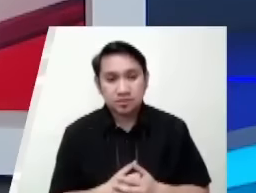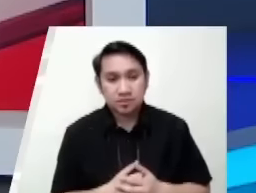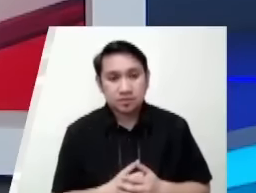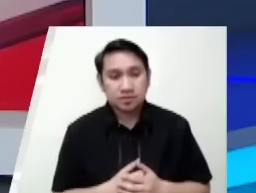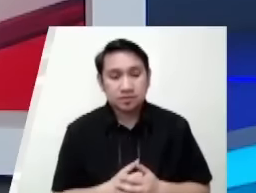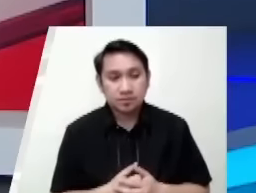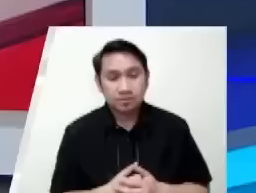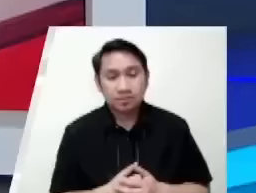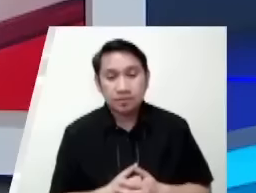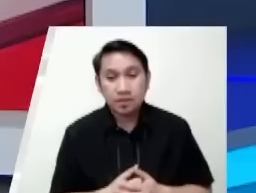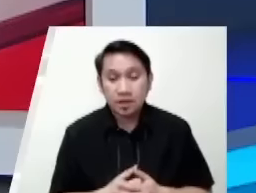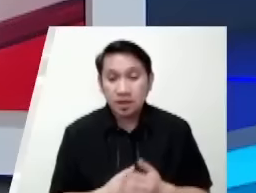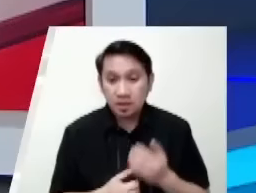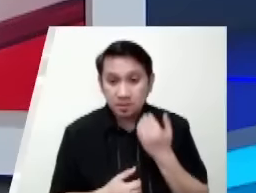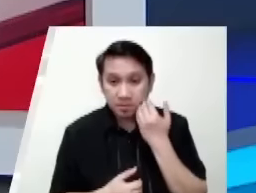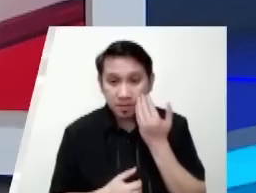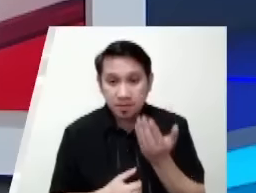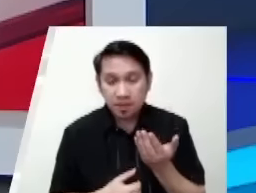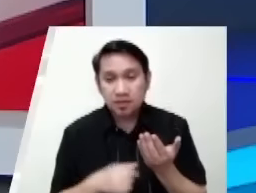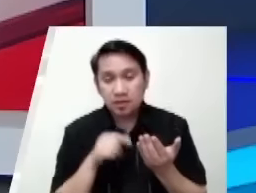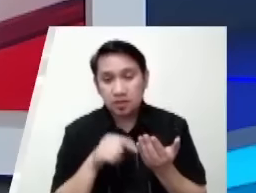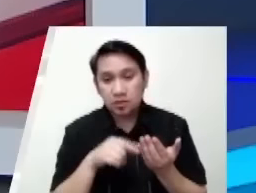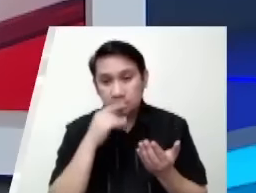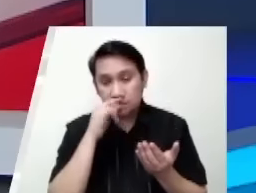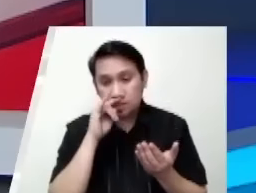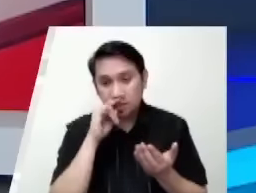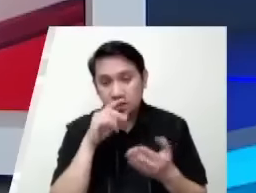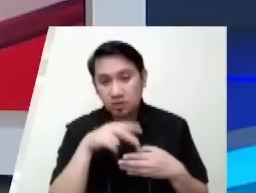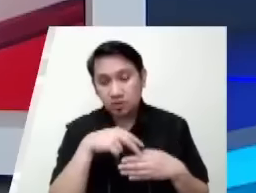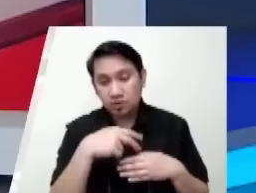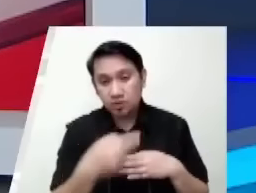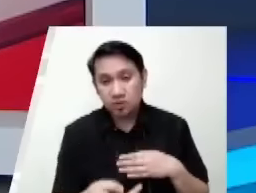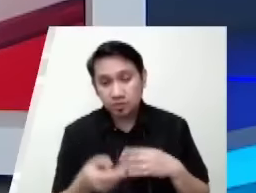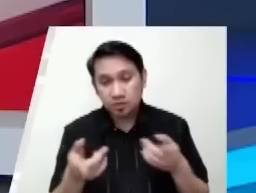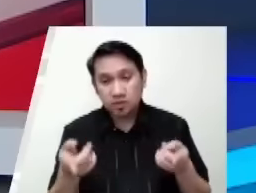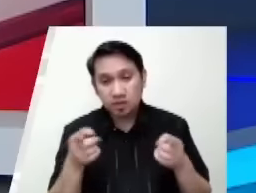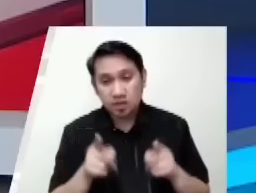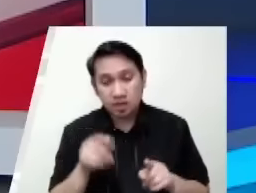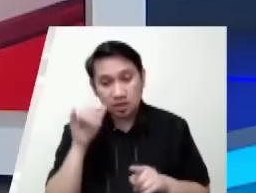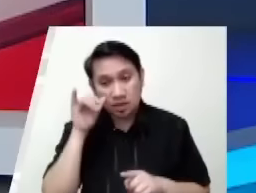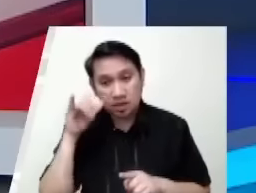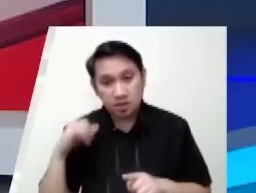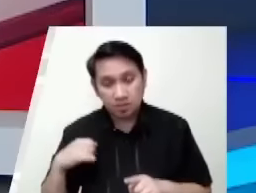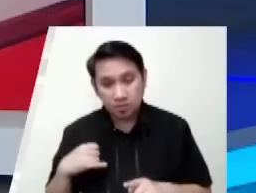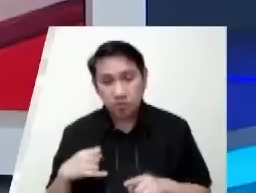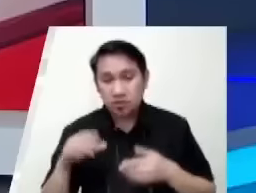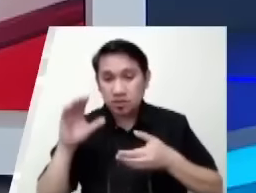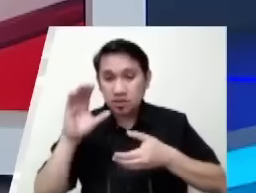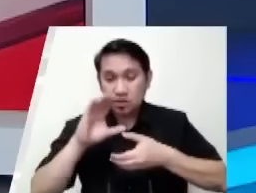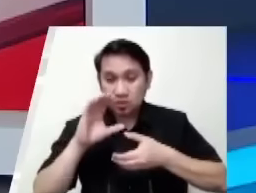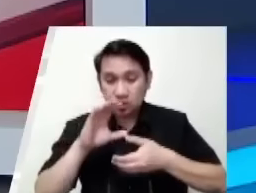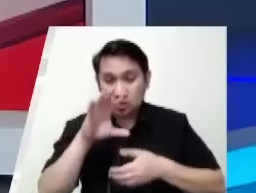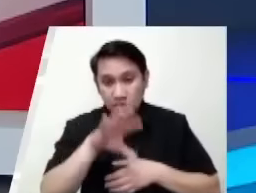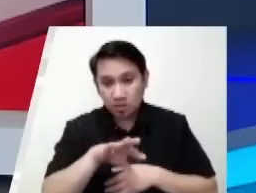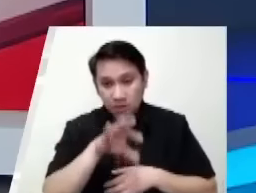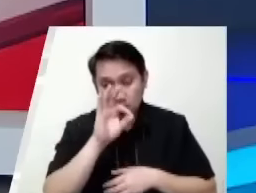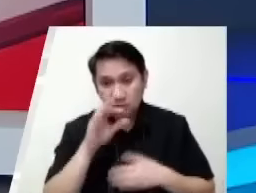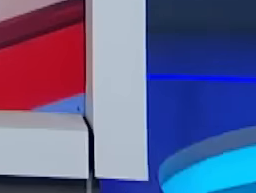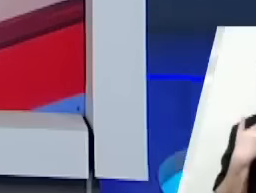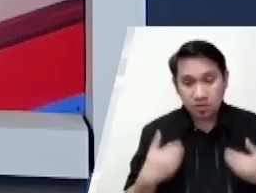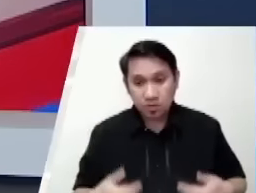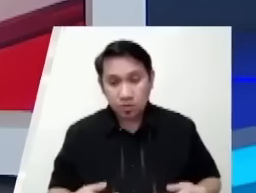Patay na ang batang nahulog sa creek sa kasagsaga ng ulan kahapon. Mula Caloocan na tagpuan ng labi sa Marilao,